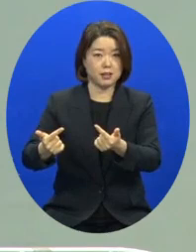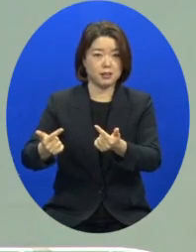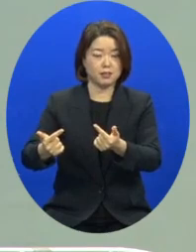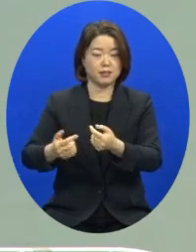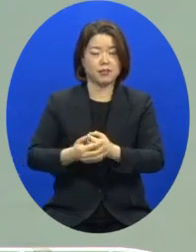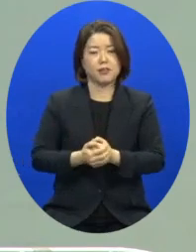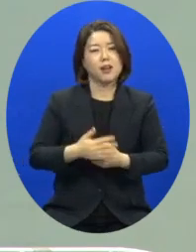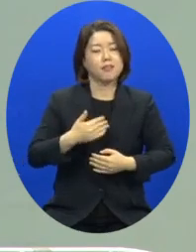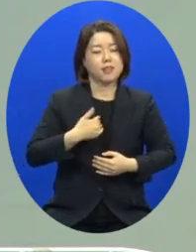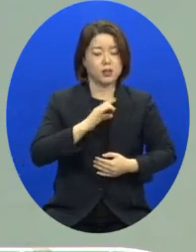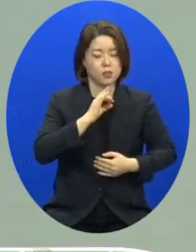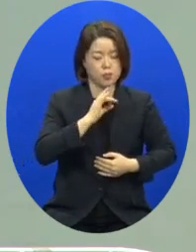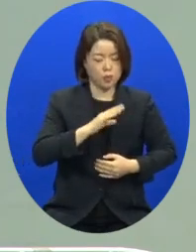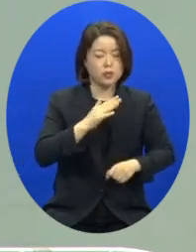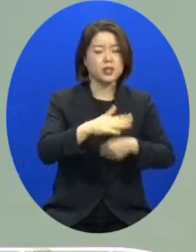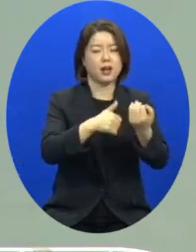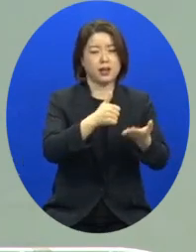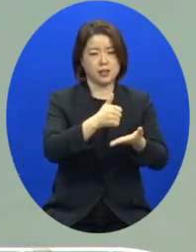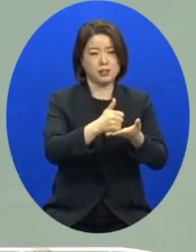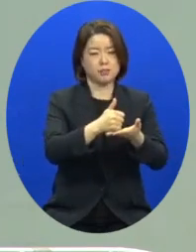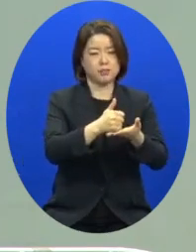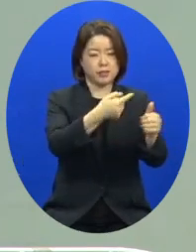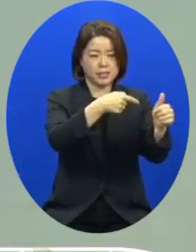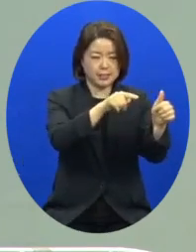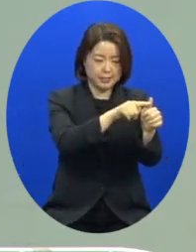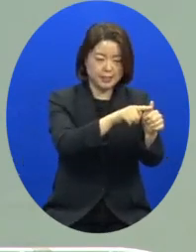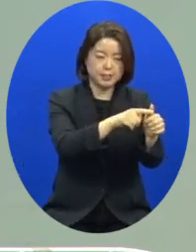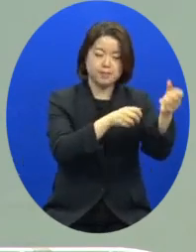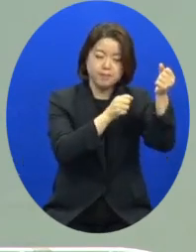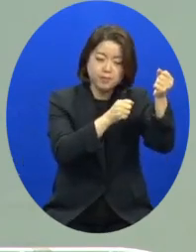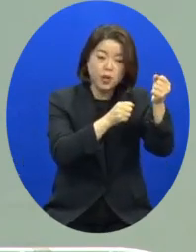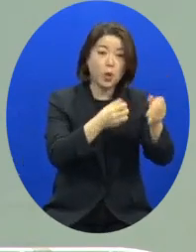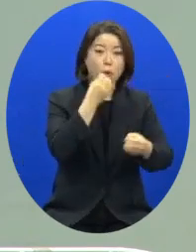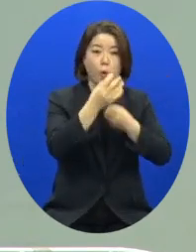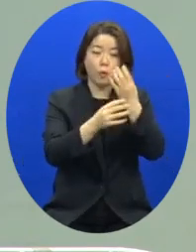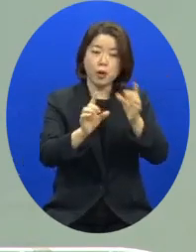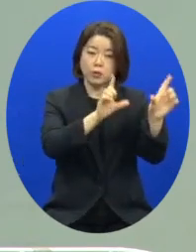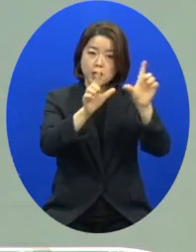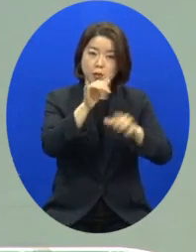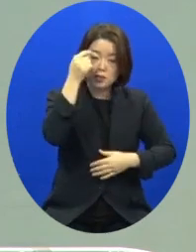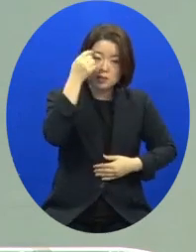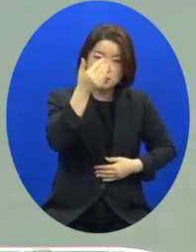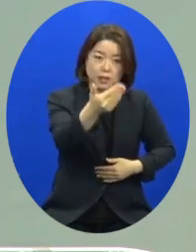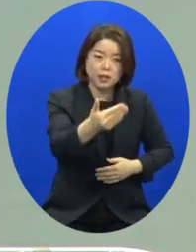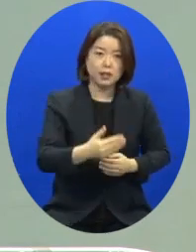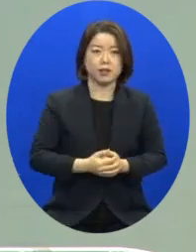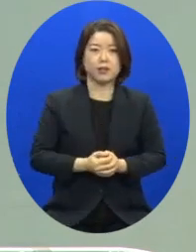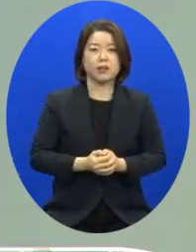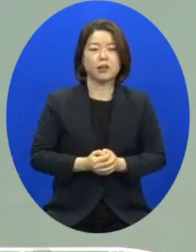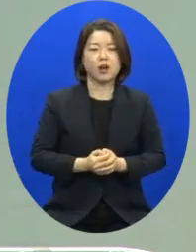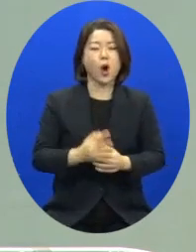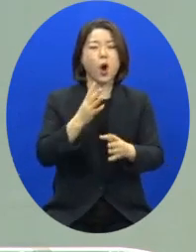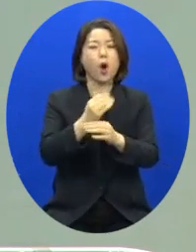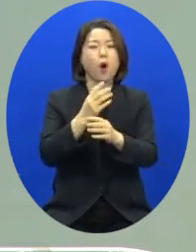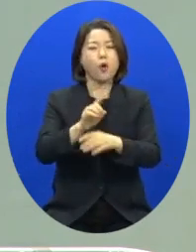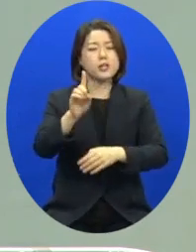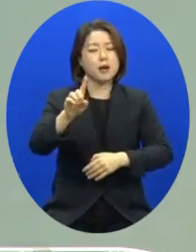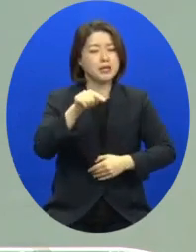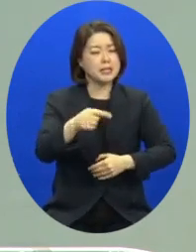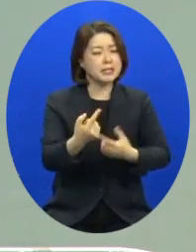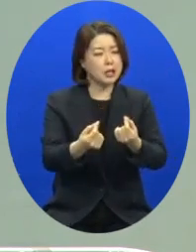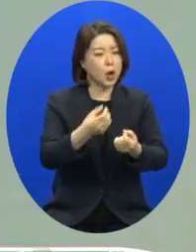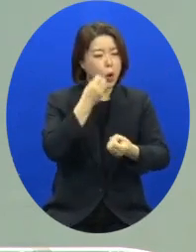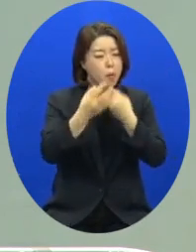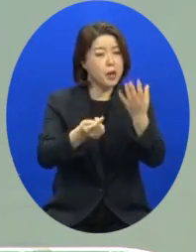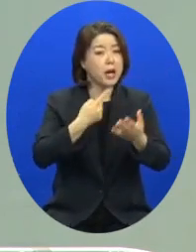나는 하나님만 의지합니다. 이렇게 고백하고 사십니까? 언제 한번 그런 고백을 해보신